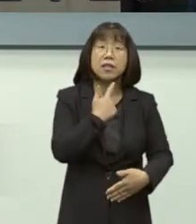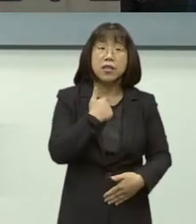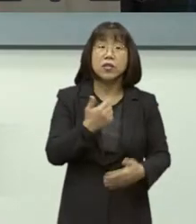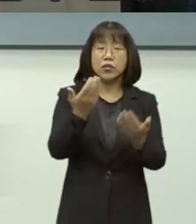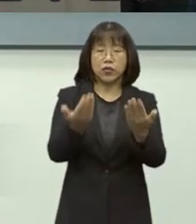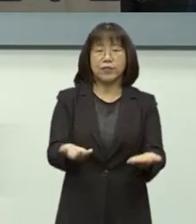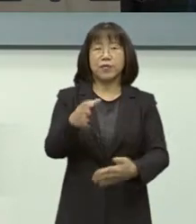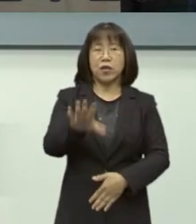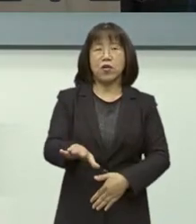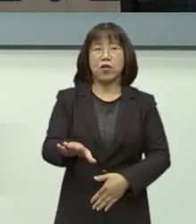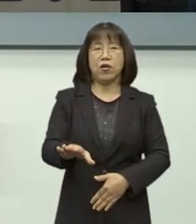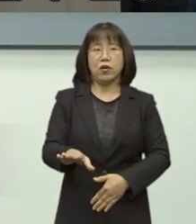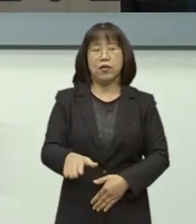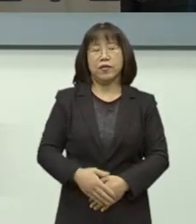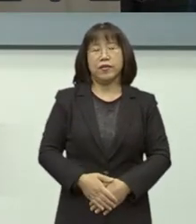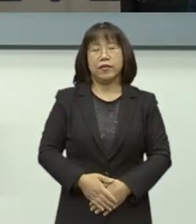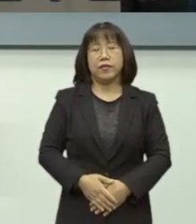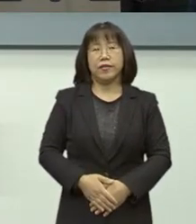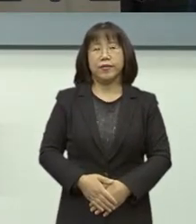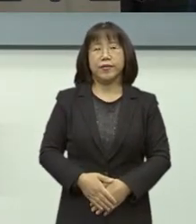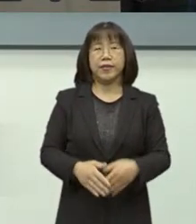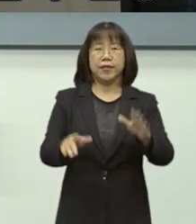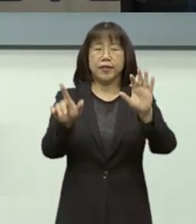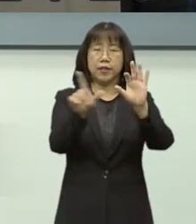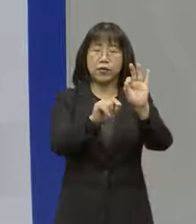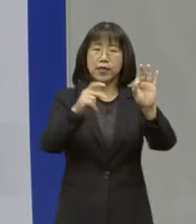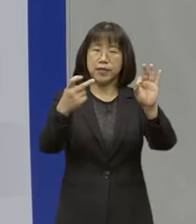다시 운영을 시작했습니다